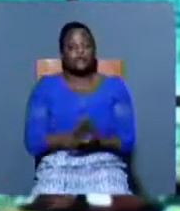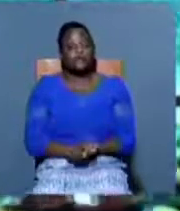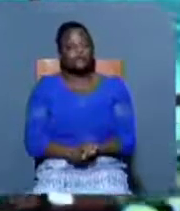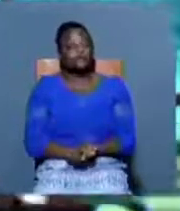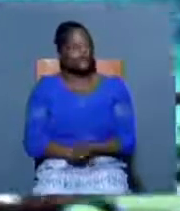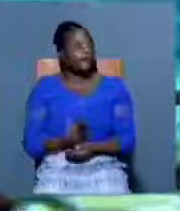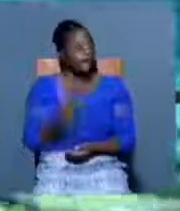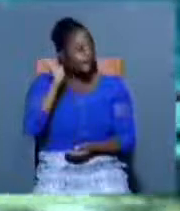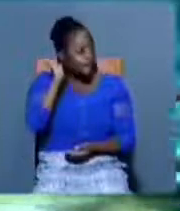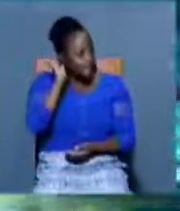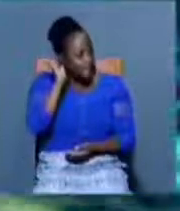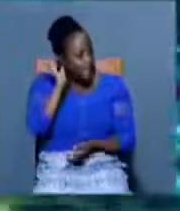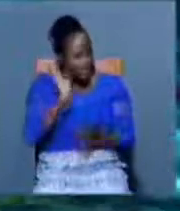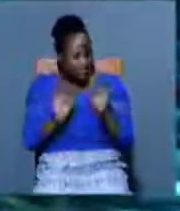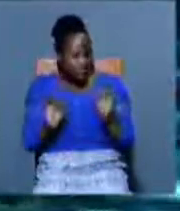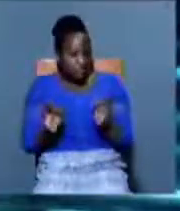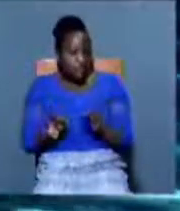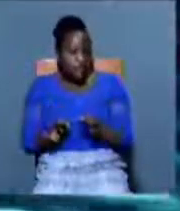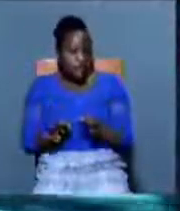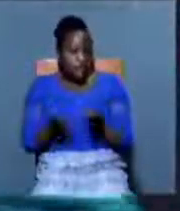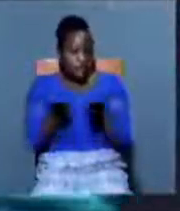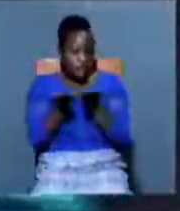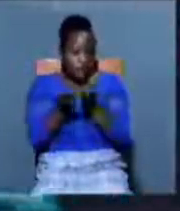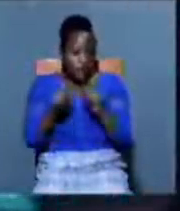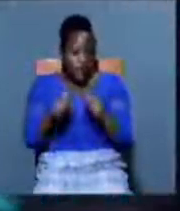Nisikilize vizuri, maana somo la leo linasema